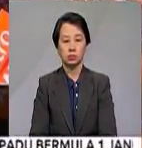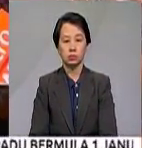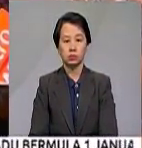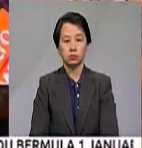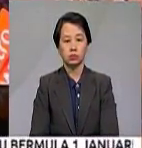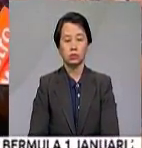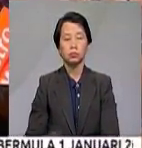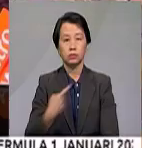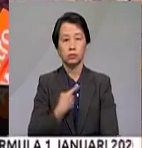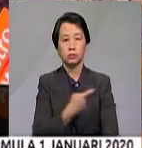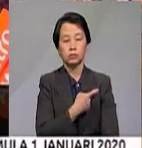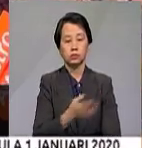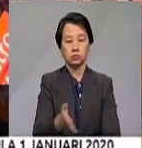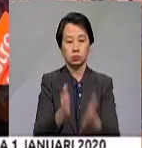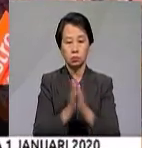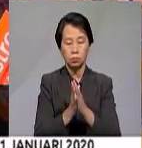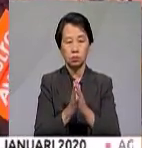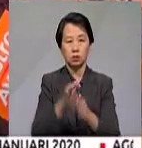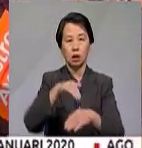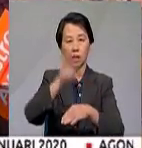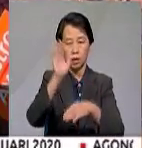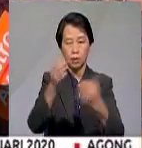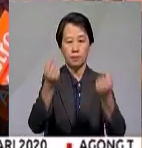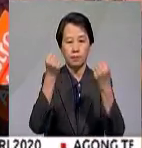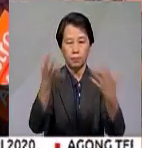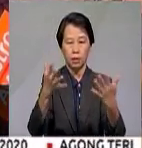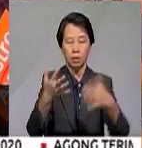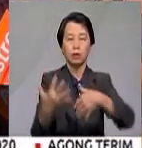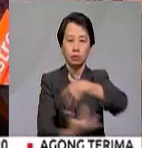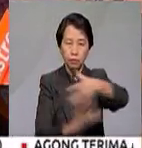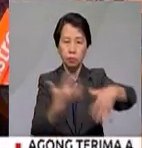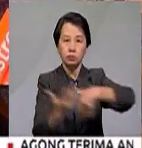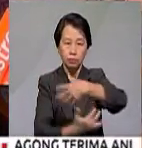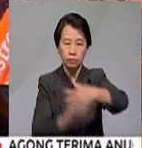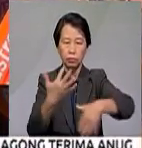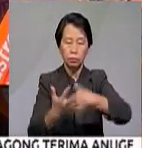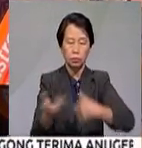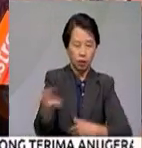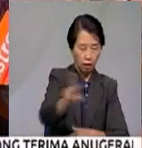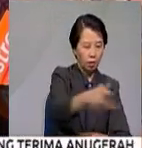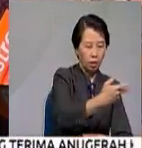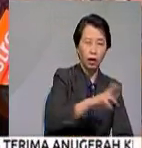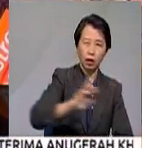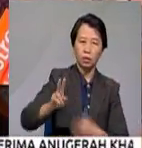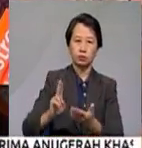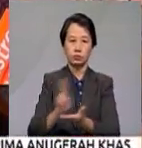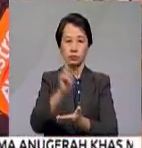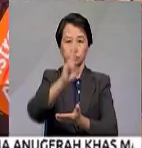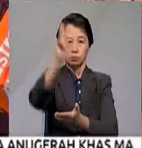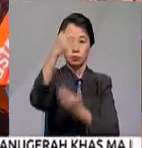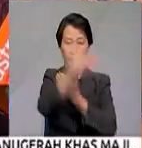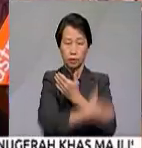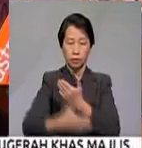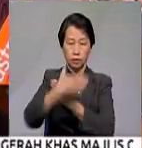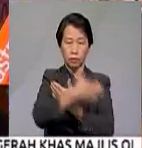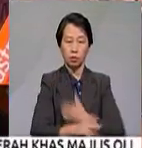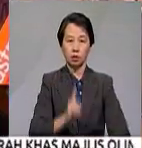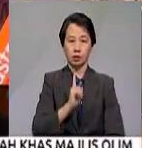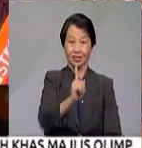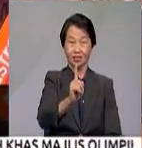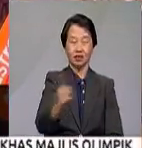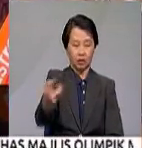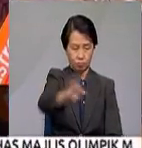Kita juga telah menyeru supaya lebih banyak lagi kolaborasi di antara universiti-universiti di negara-negara majoriti umat